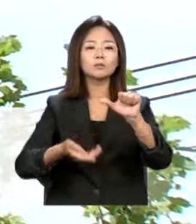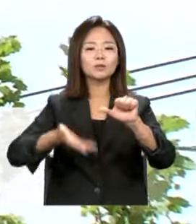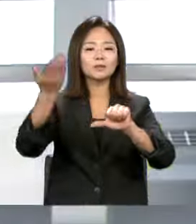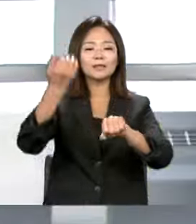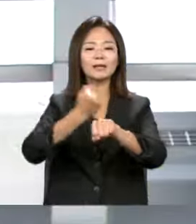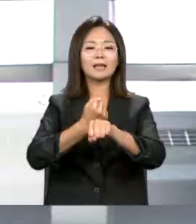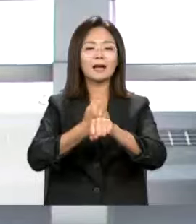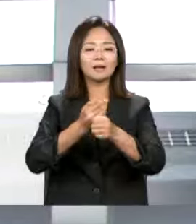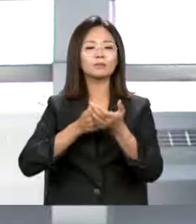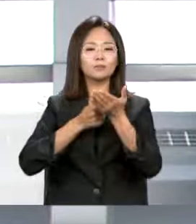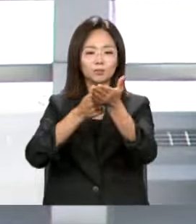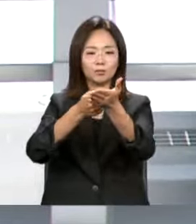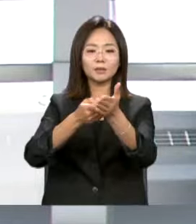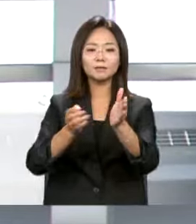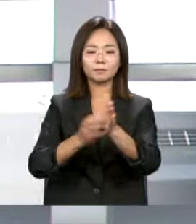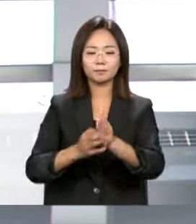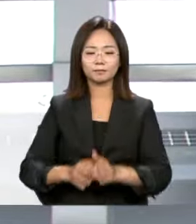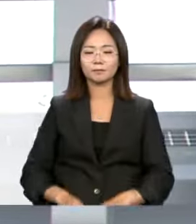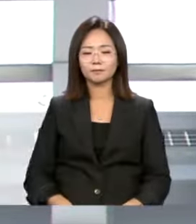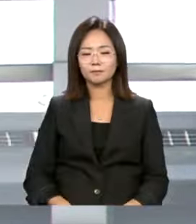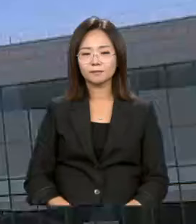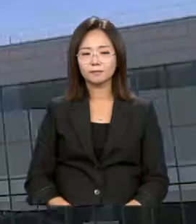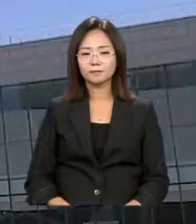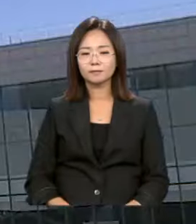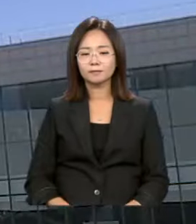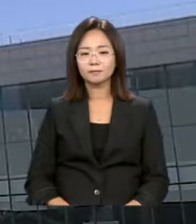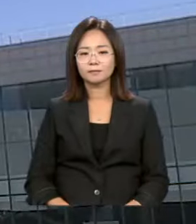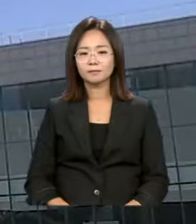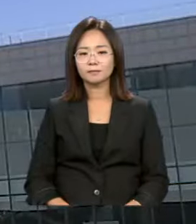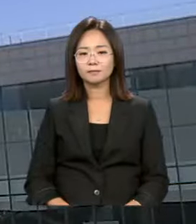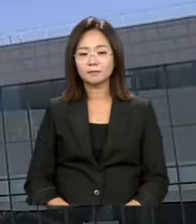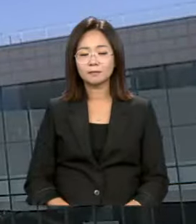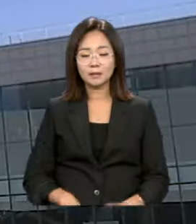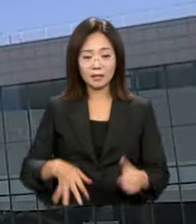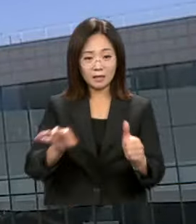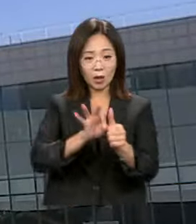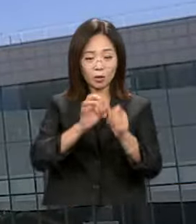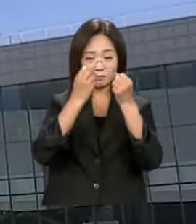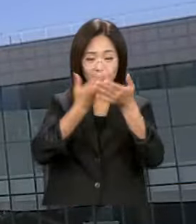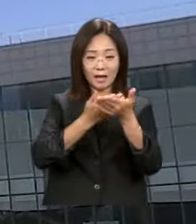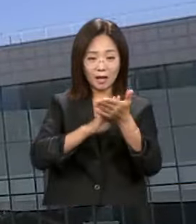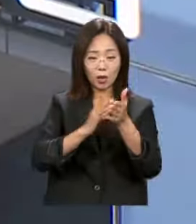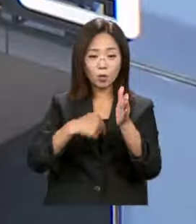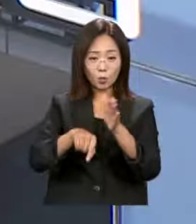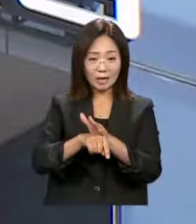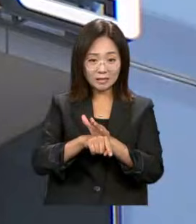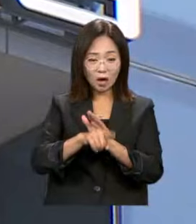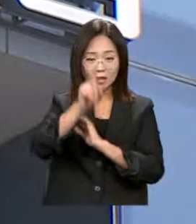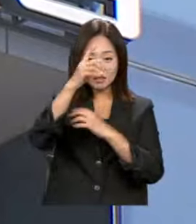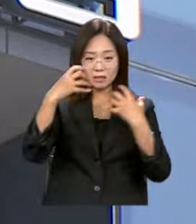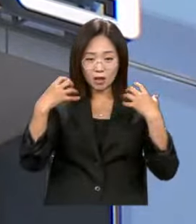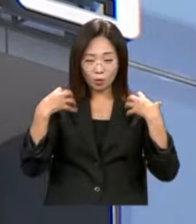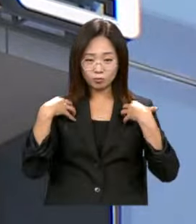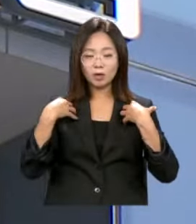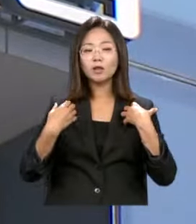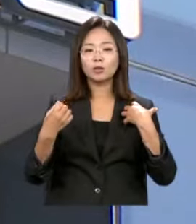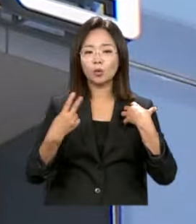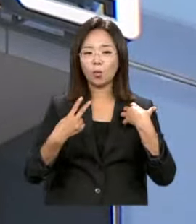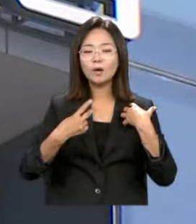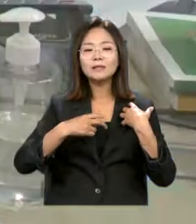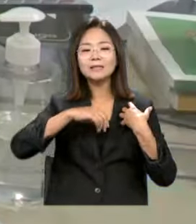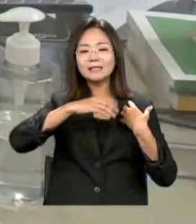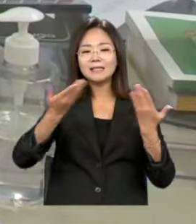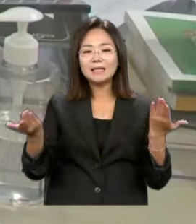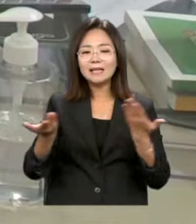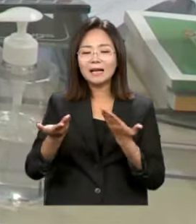달라고 이미 사치에 요구한 상황입니다 연금 기관이 제대로 자리잡기 위해서는 정년 연장에 대한 충분한